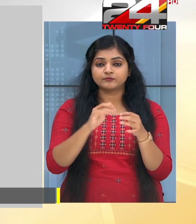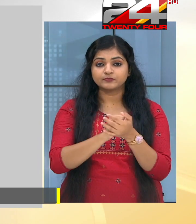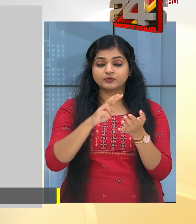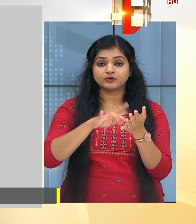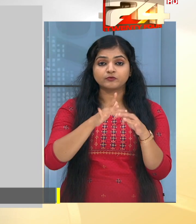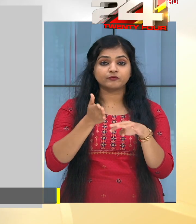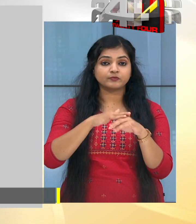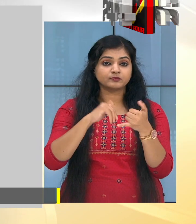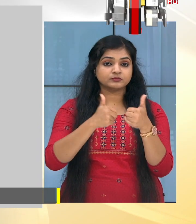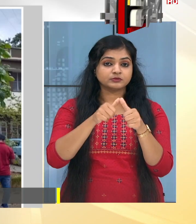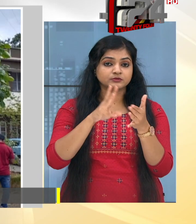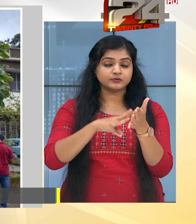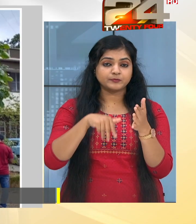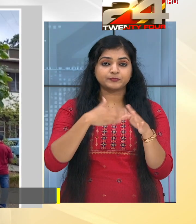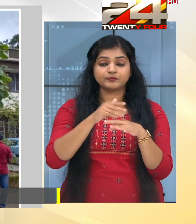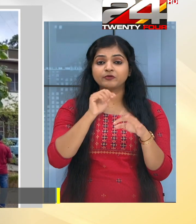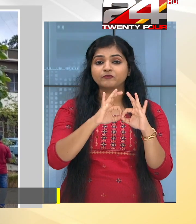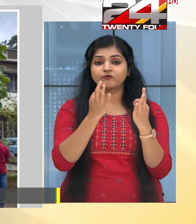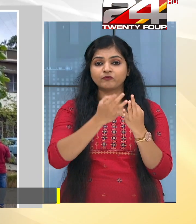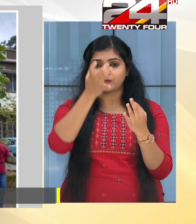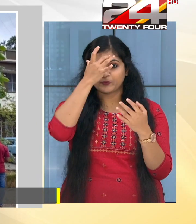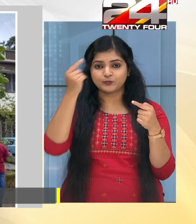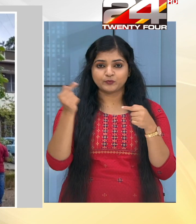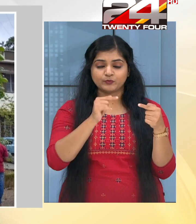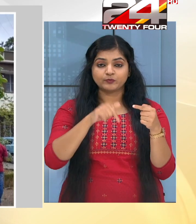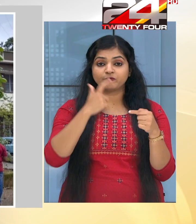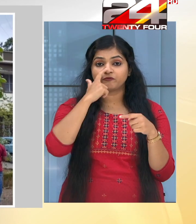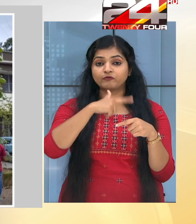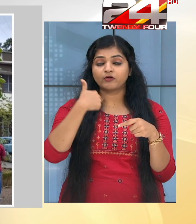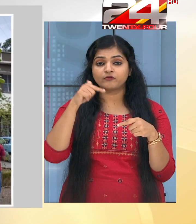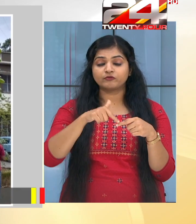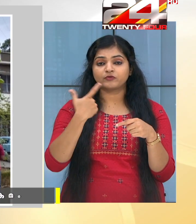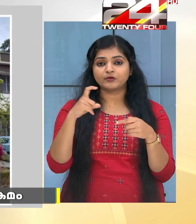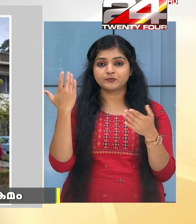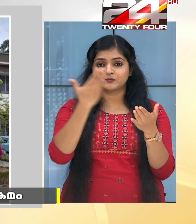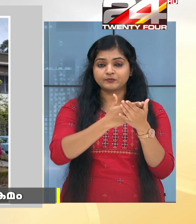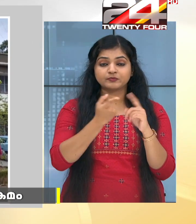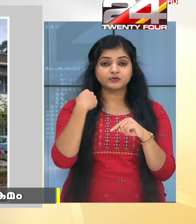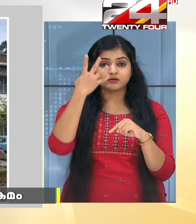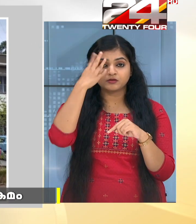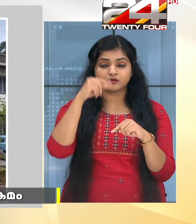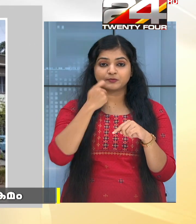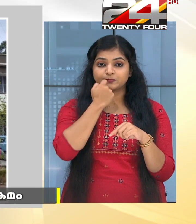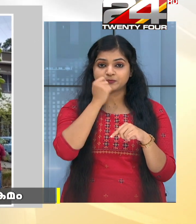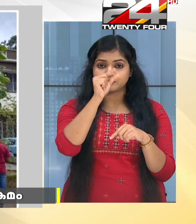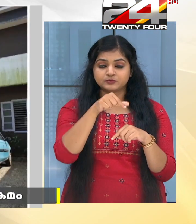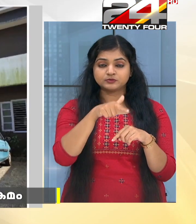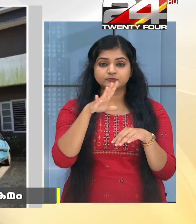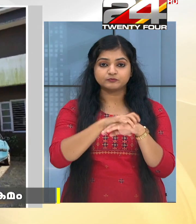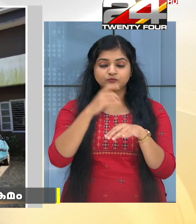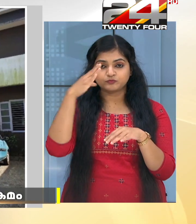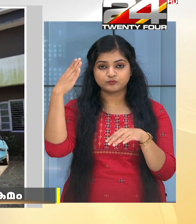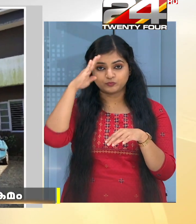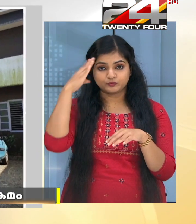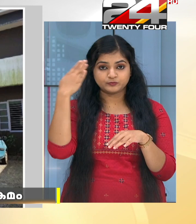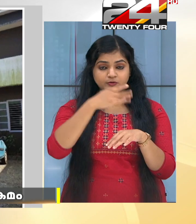സ്വദേശി സാമാണ് ആക്രമിച്ചത്. കുടുംബവഴക്കിനെ തുടർന്ന് സാമിന്റെ ഭാര്യ നൽകിയ പരാതിയിലാണ് ഇന്നലെ രാത്രി പോലീസ് പ്രതിയെ പിടികൂടാനെത്തിയത്. പോലീസ്